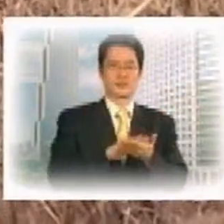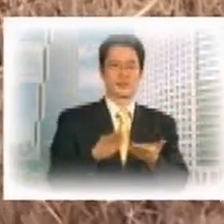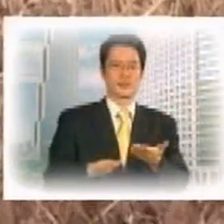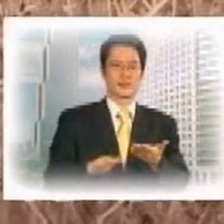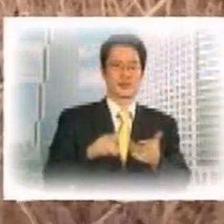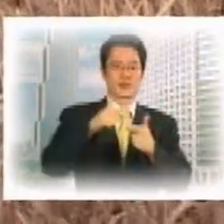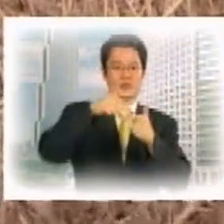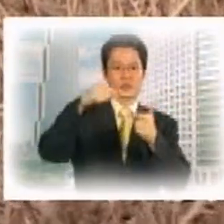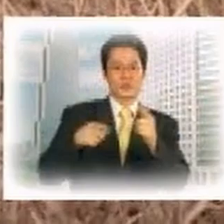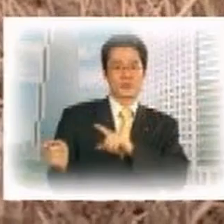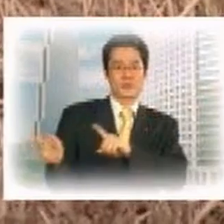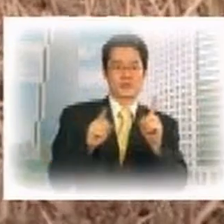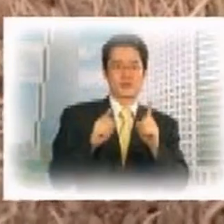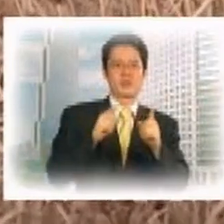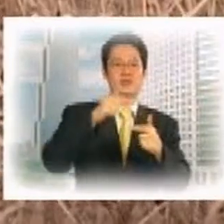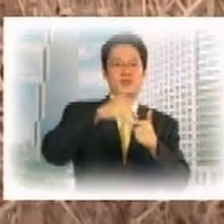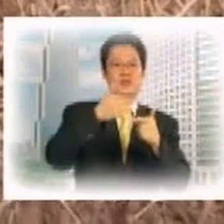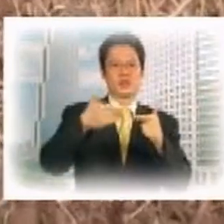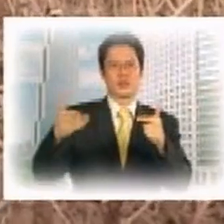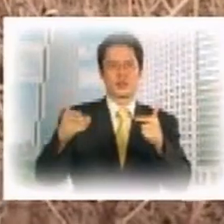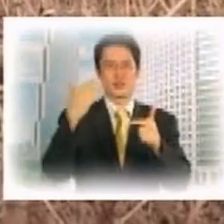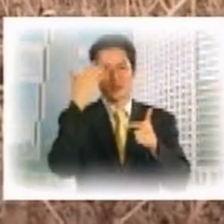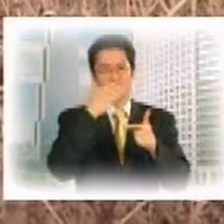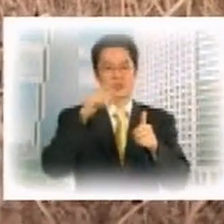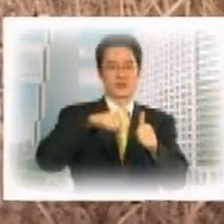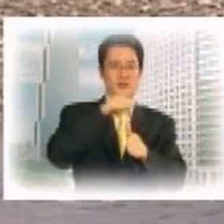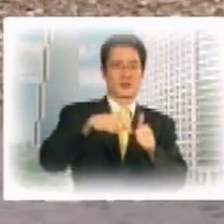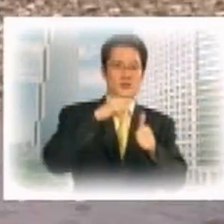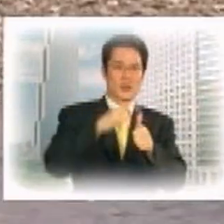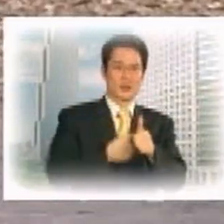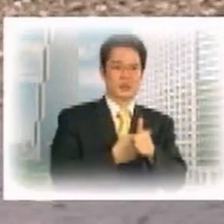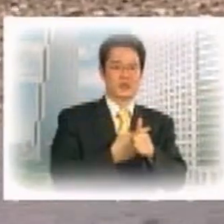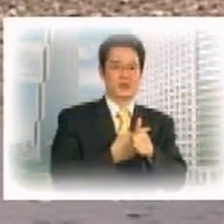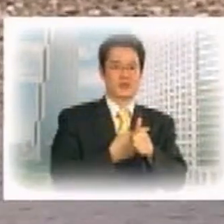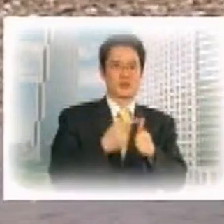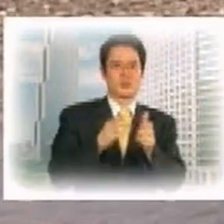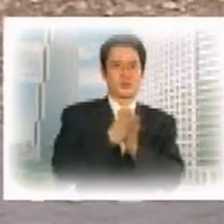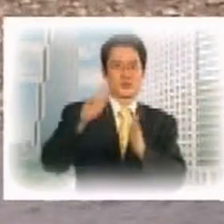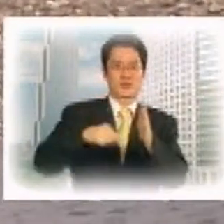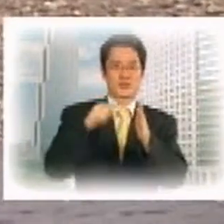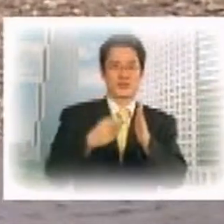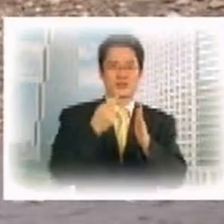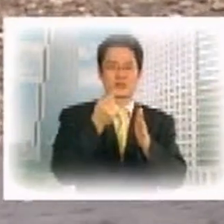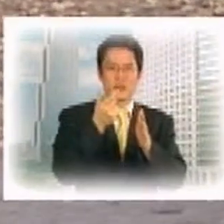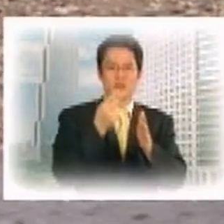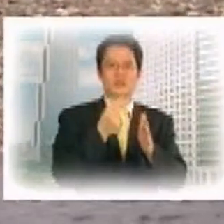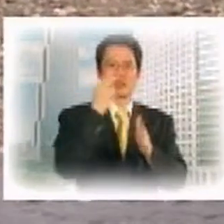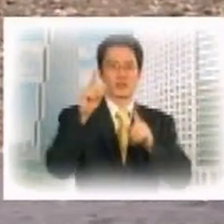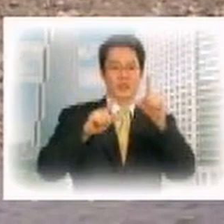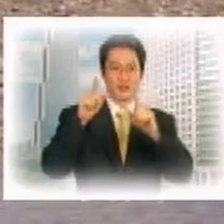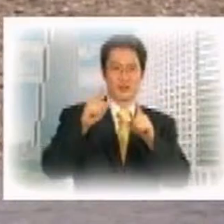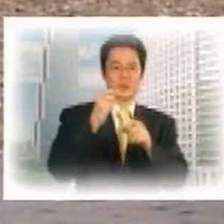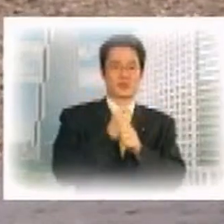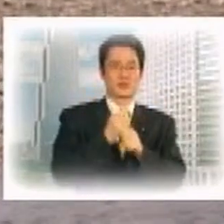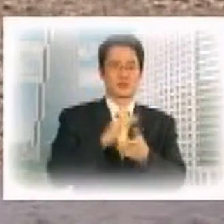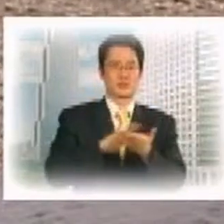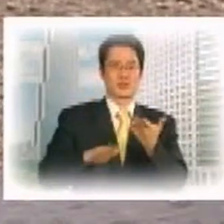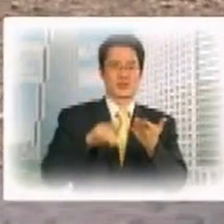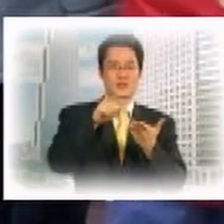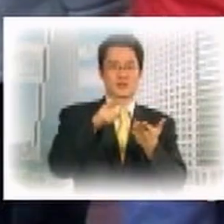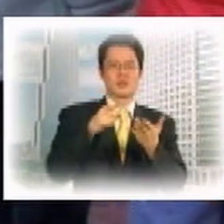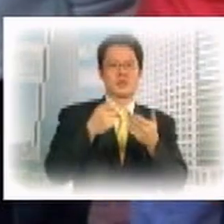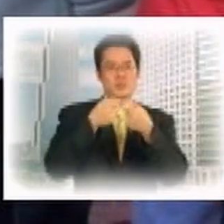쉽게 볼 수 있습니다. 강남구가 보관한 양재천의 깨끗한 자연환경이 도심 속에 작은 생태계를 꾸려놓은 것입니다.